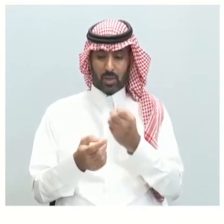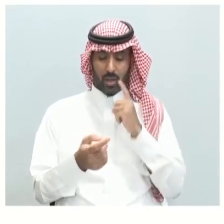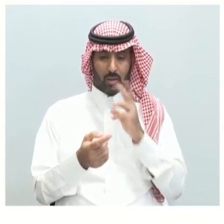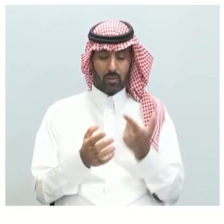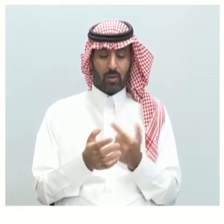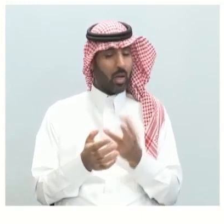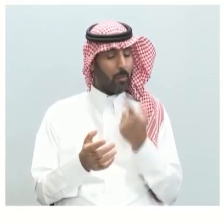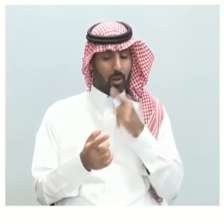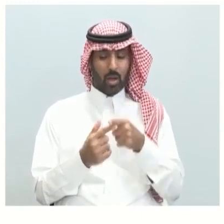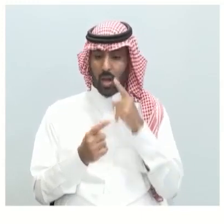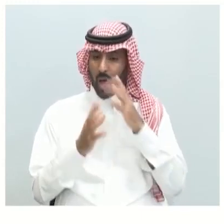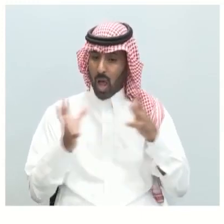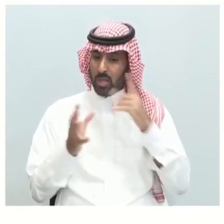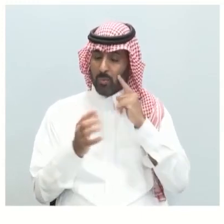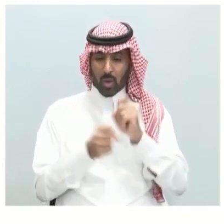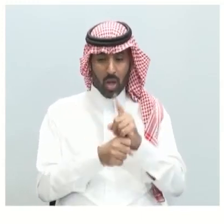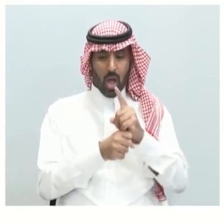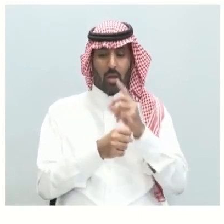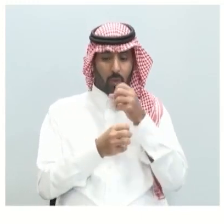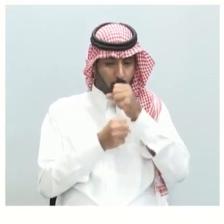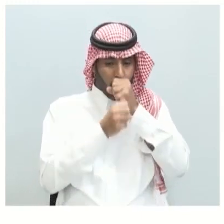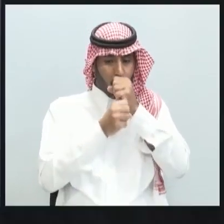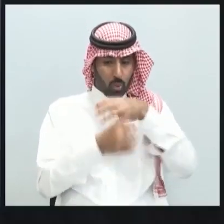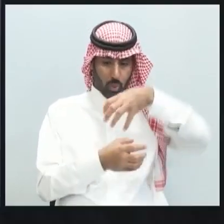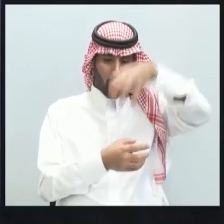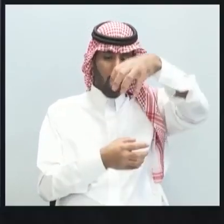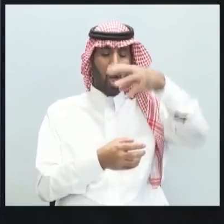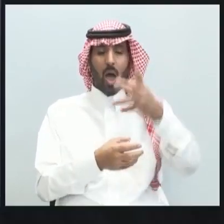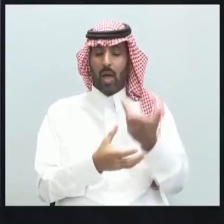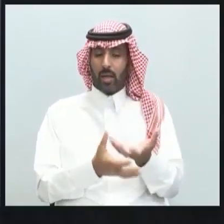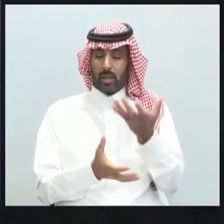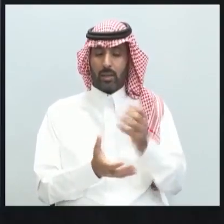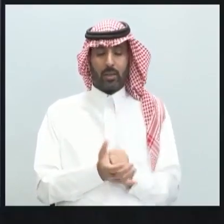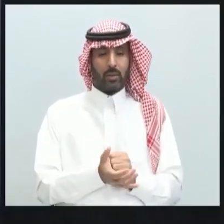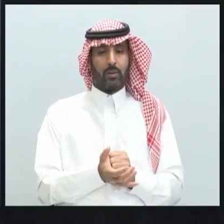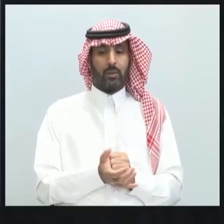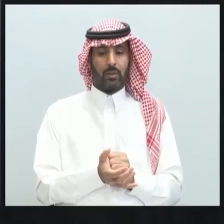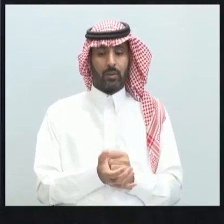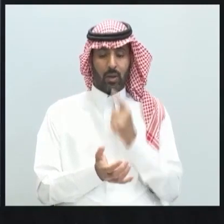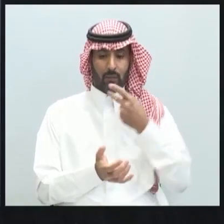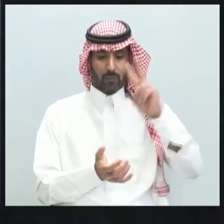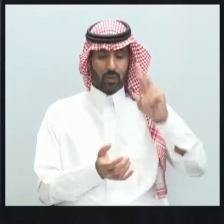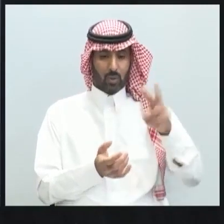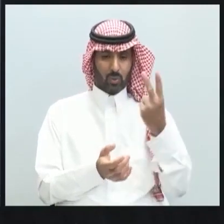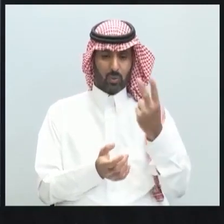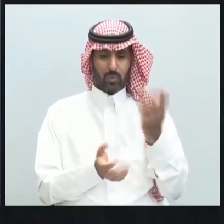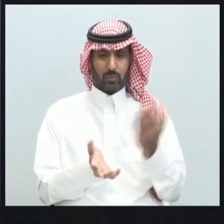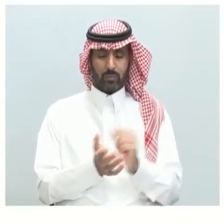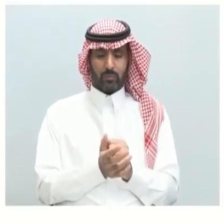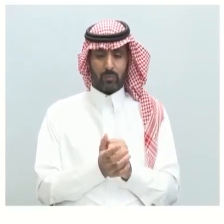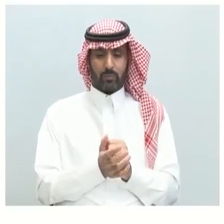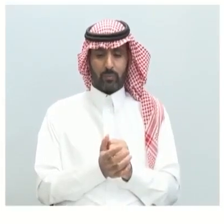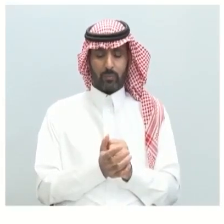المطلوب فكم يكون حجم الغاز في البالون في البالون النهائي يعني اذا الفي 2 ولاحظ